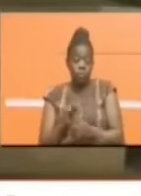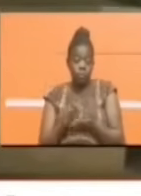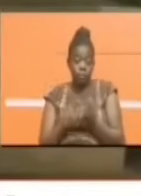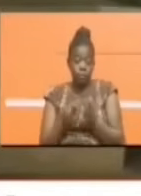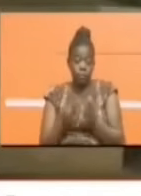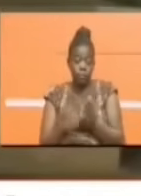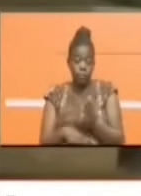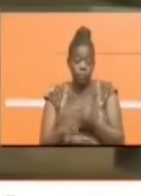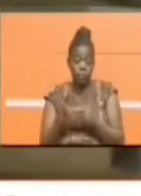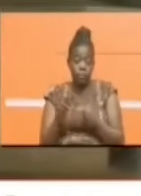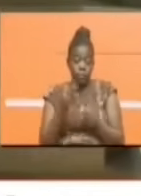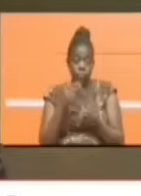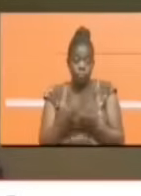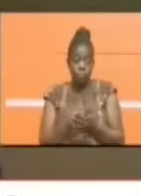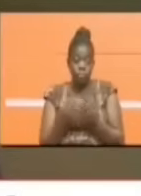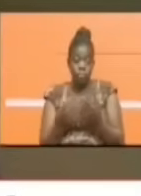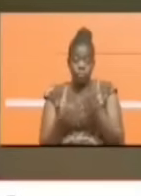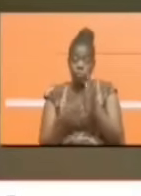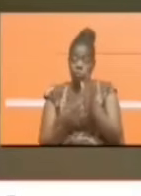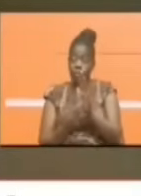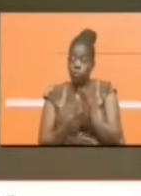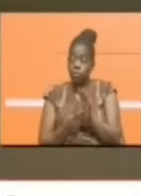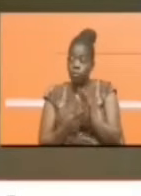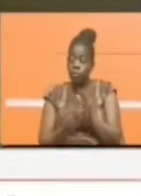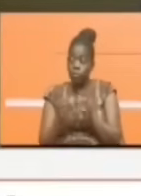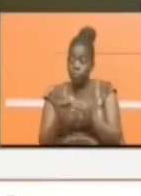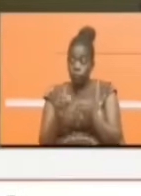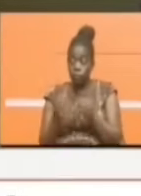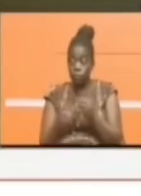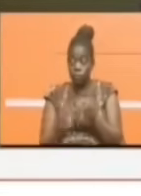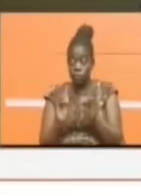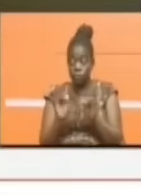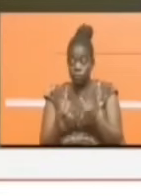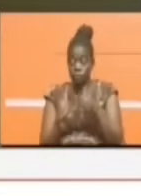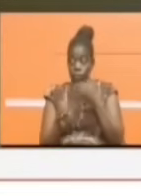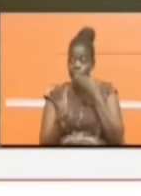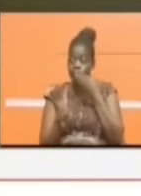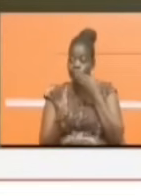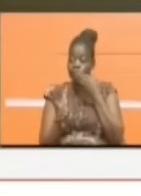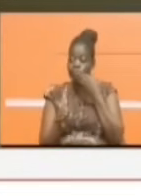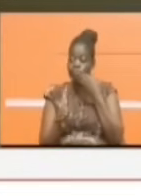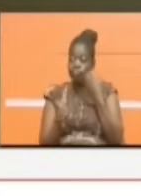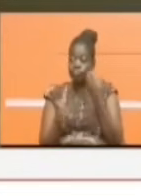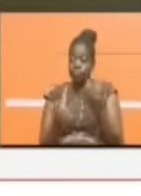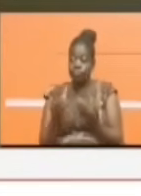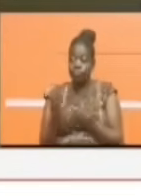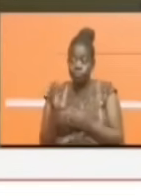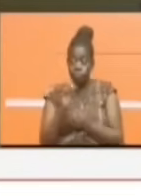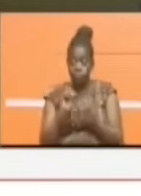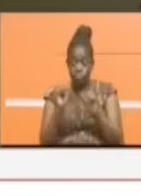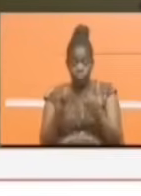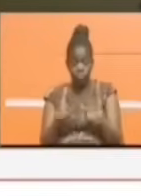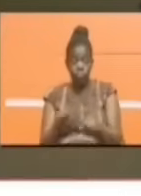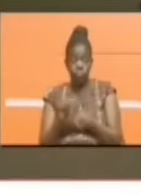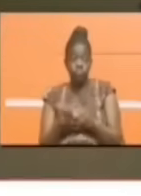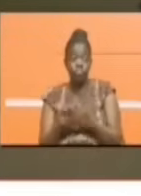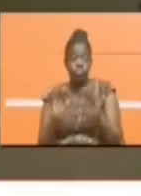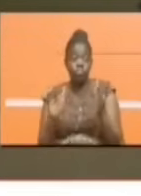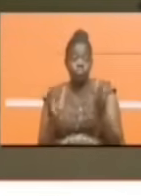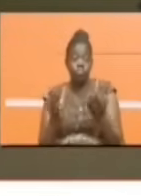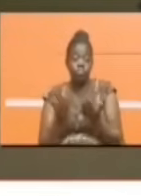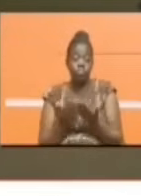kitegeeza toli kyakulabirako kirungi. Kati omwana ono bw'omuleka nga omulaze nti ye talina kyasobola mu nsi